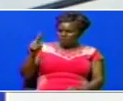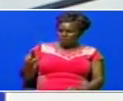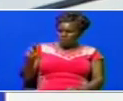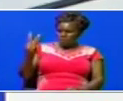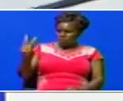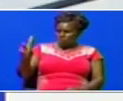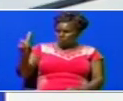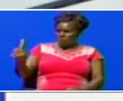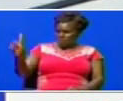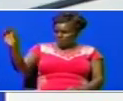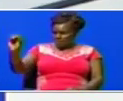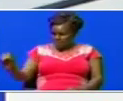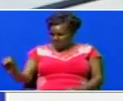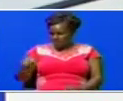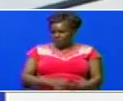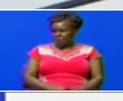0.21%.